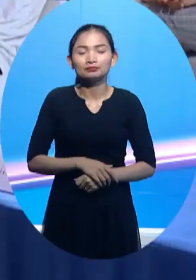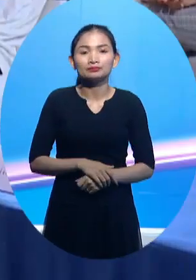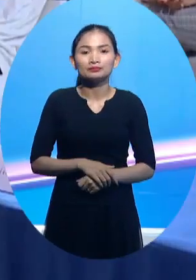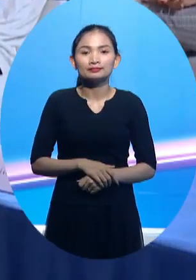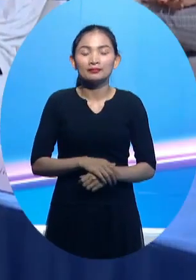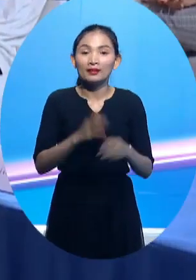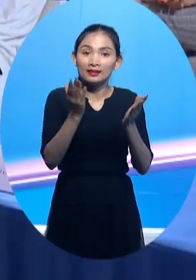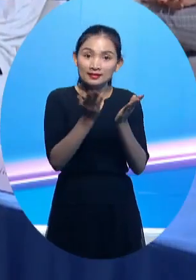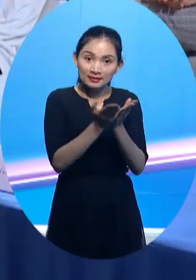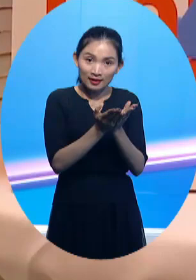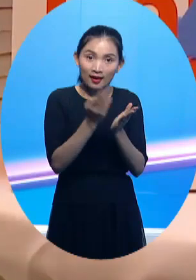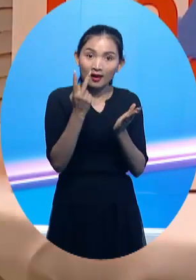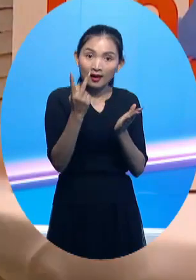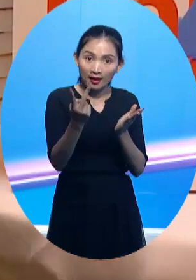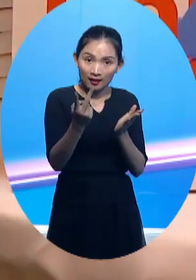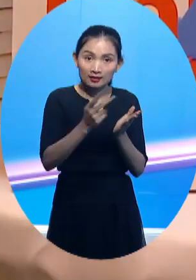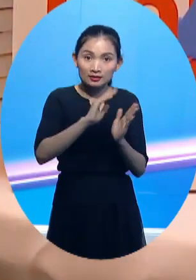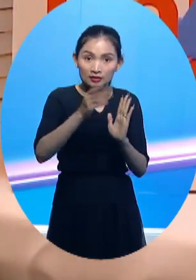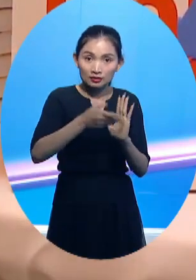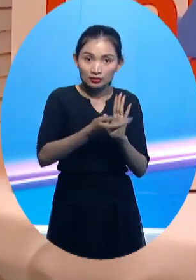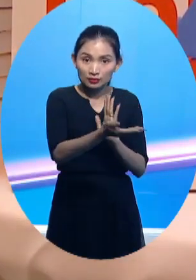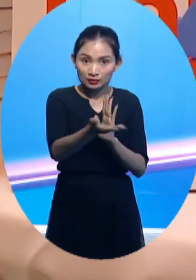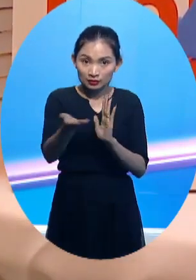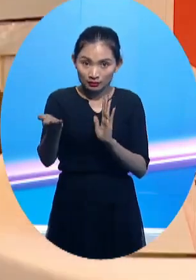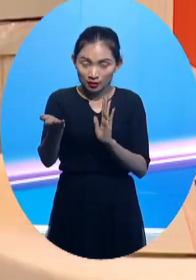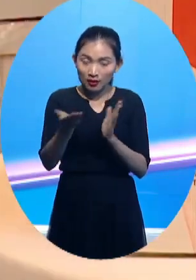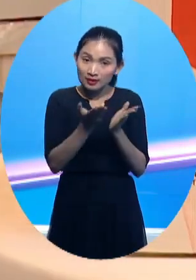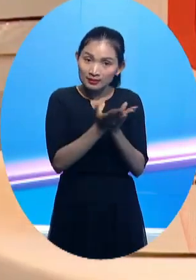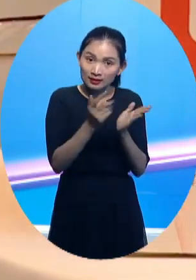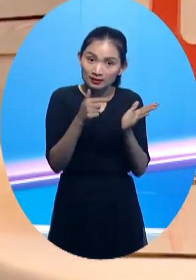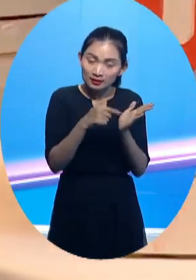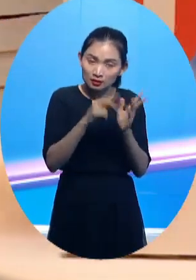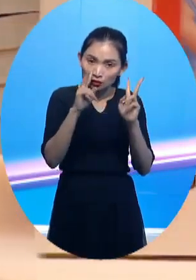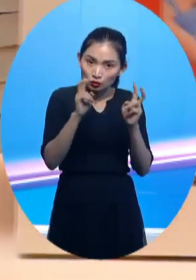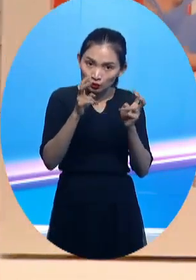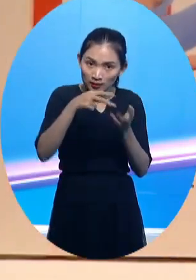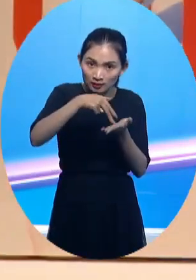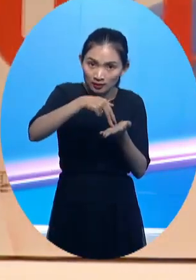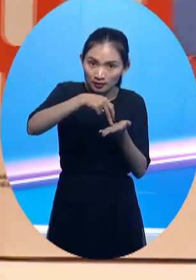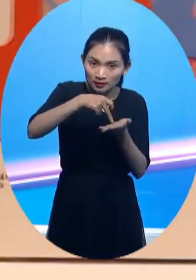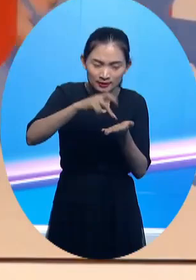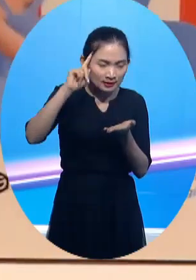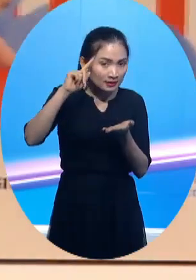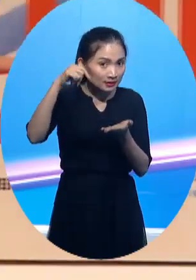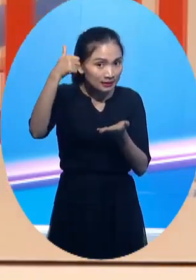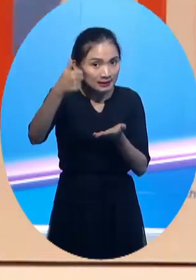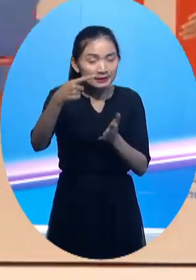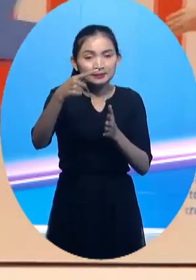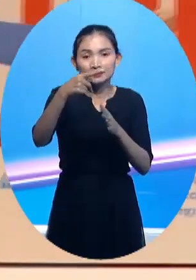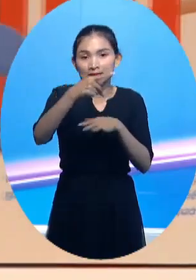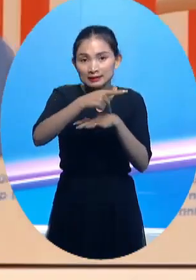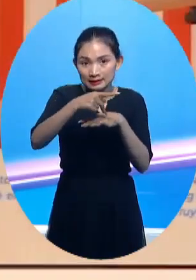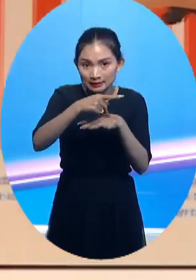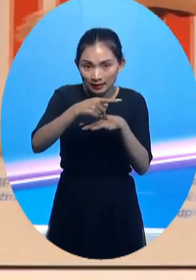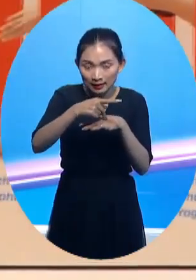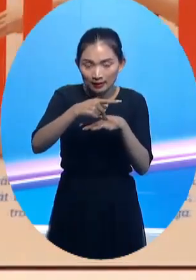mắt hai cuốn sách về yoga cho mọi lứa tuổi đây là hai cuốn sách chuyên đề về yoga gói gọn kinh nghiệm và kỹ năng giúp những người yêu Yoga